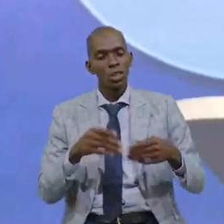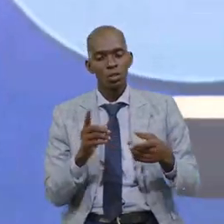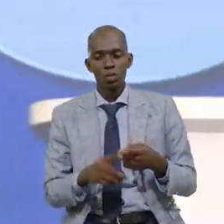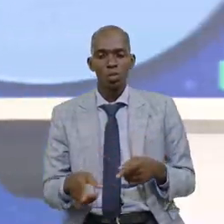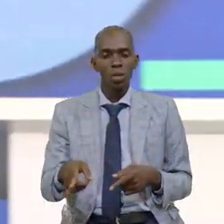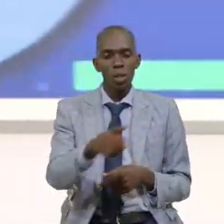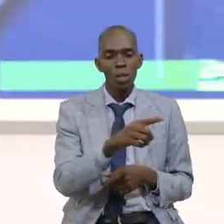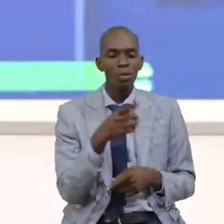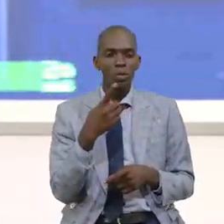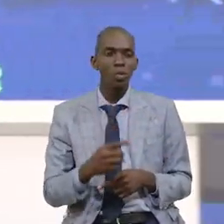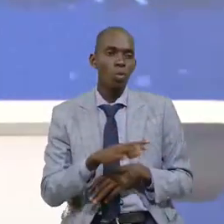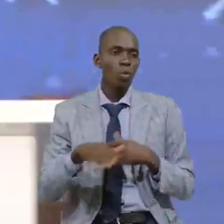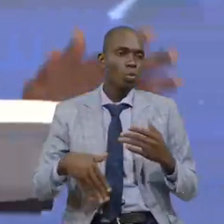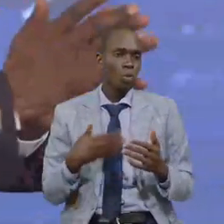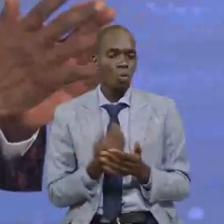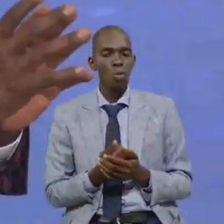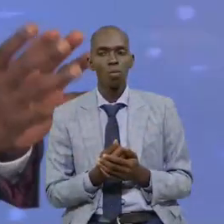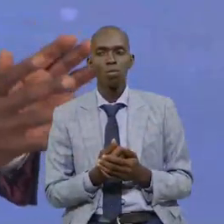toutes les armes de Dieu.